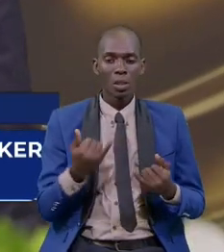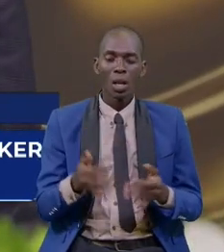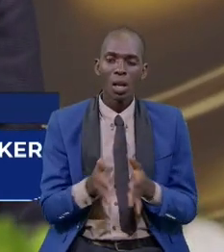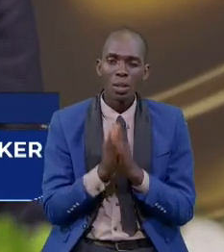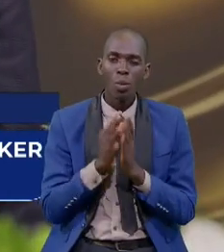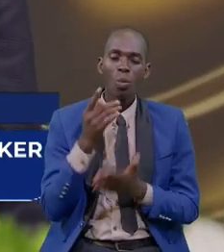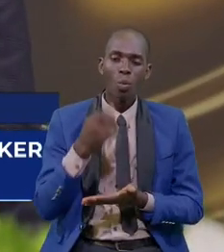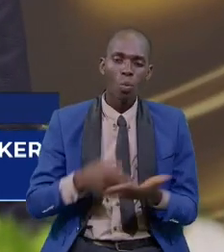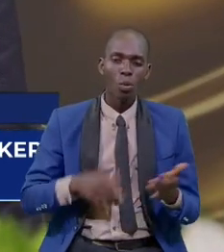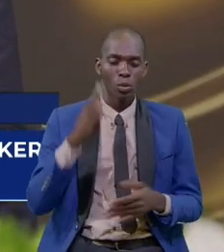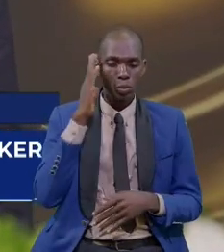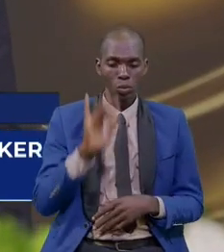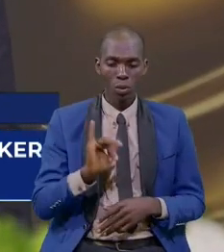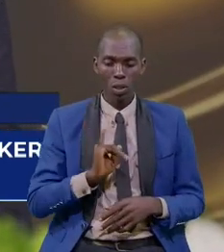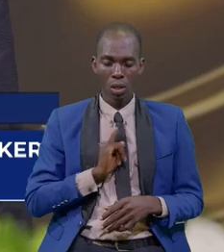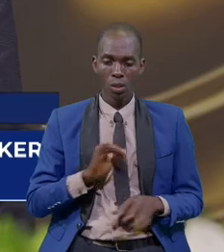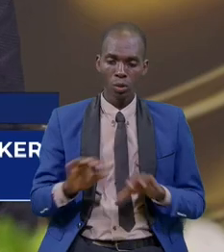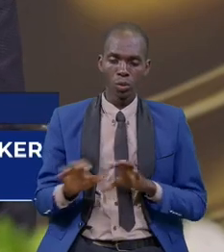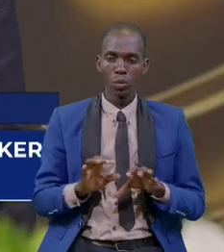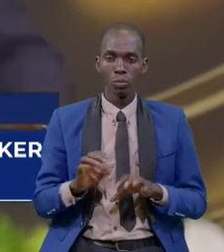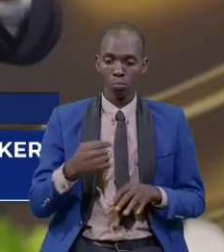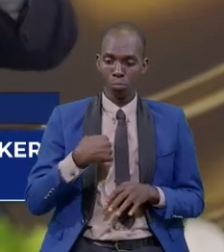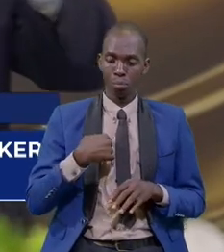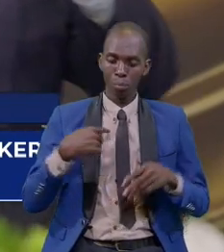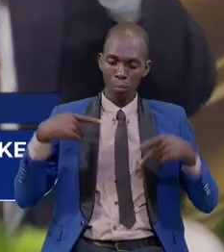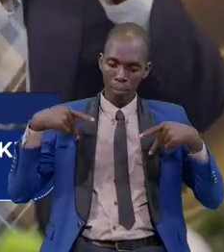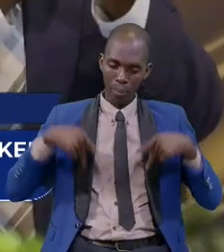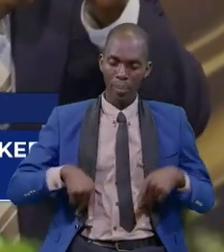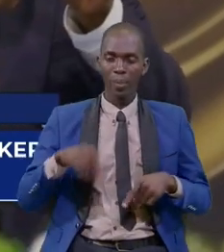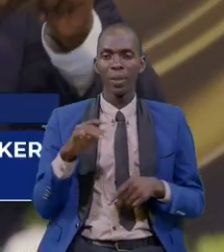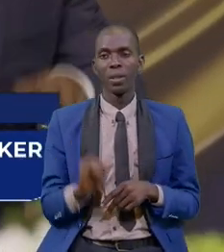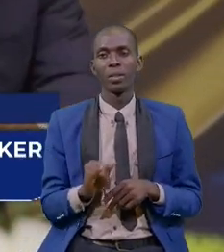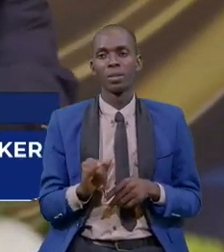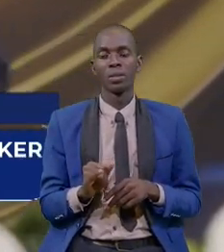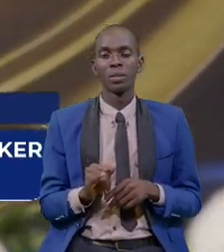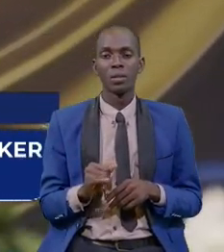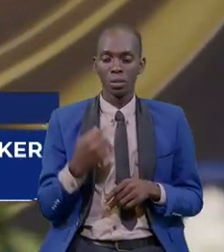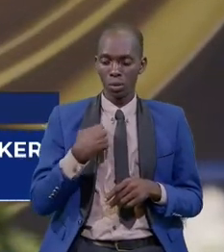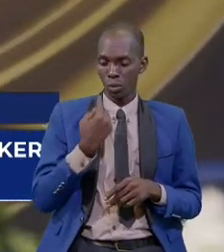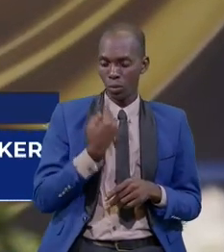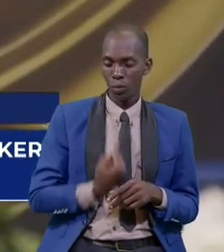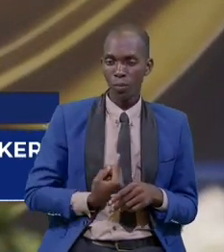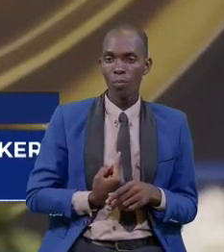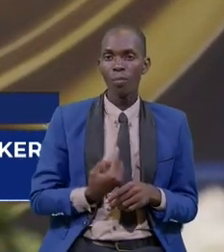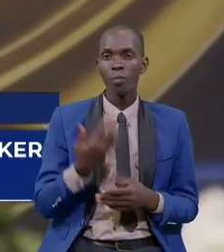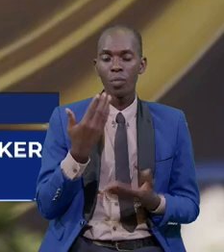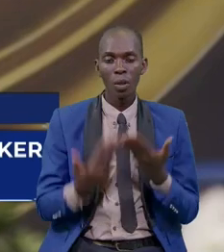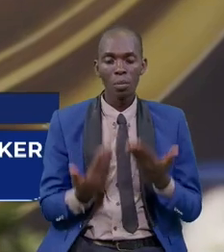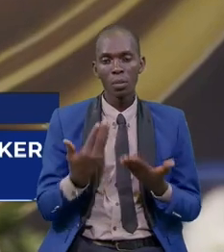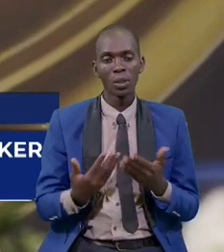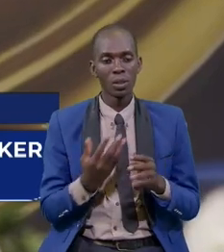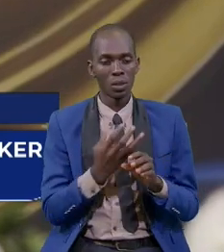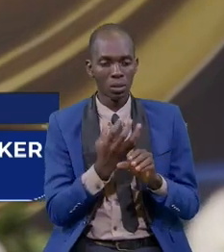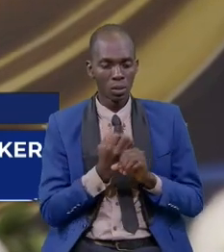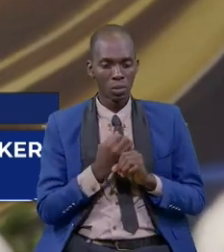demander, qu'est-ce que je dois faire? Moi, personnellement, individuellement, seulement pour hériter